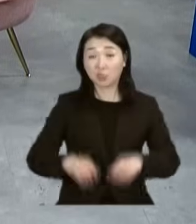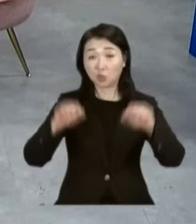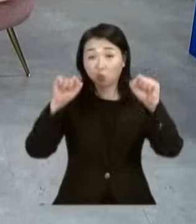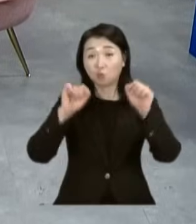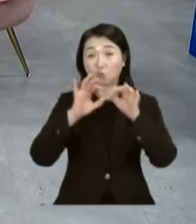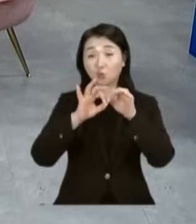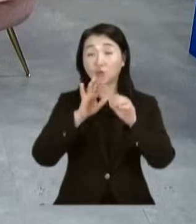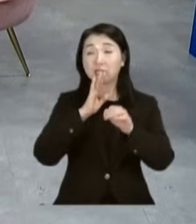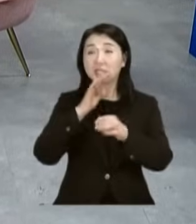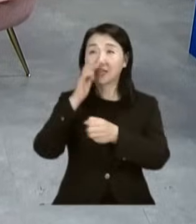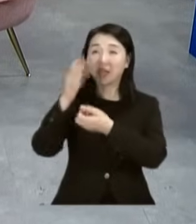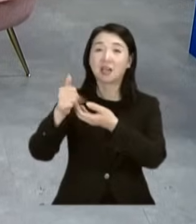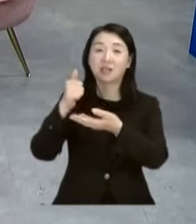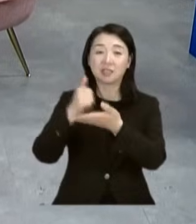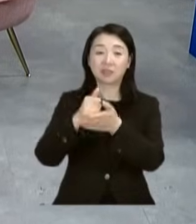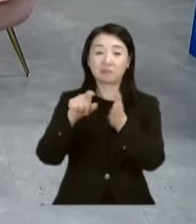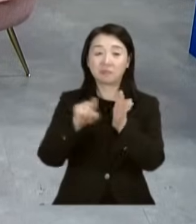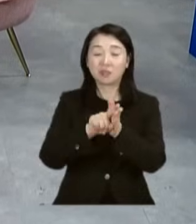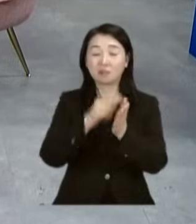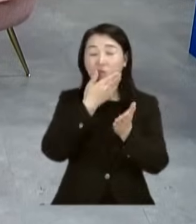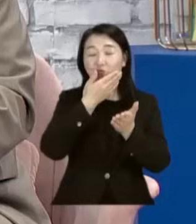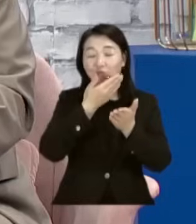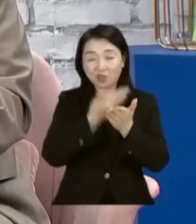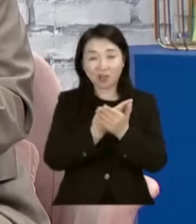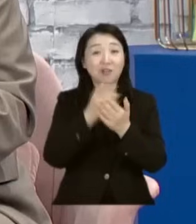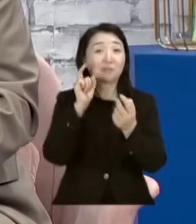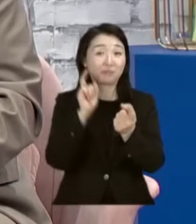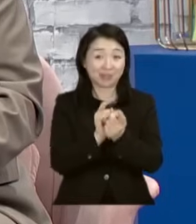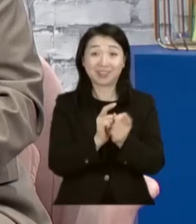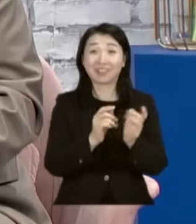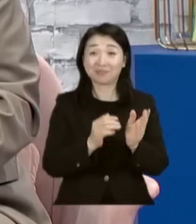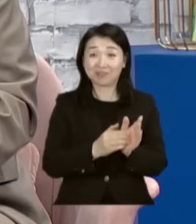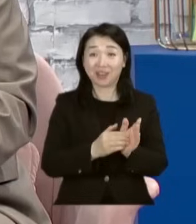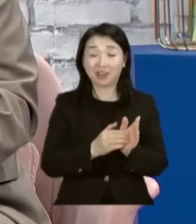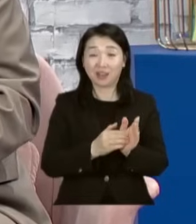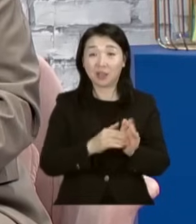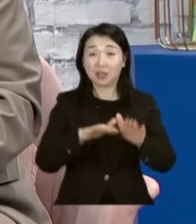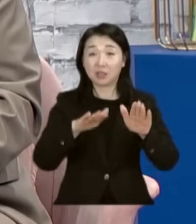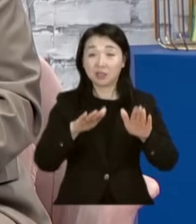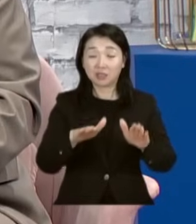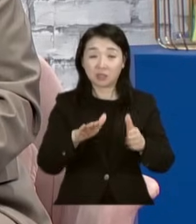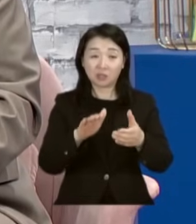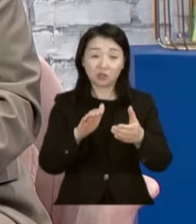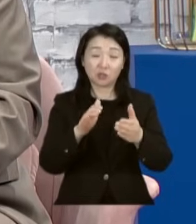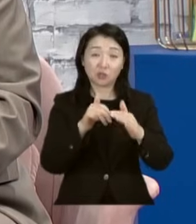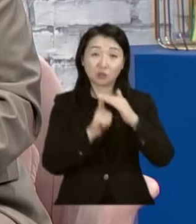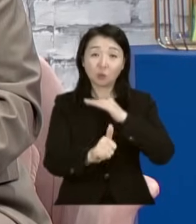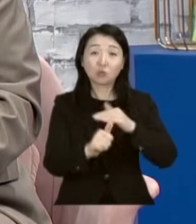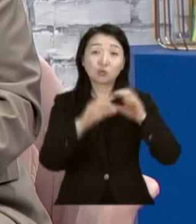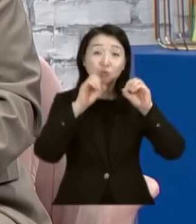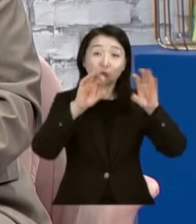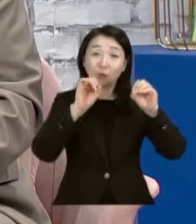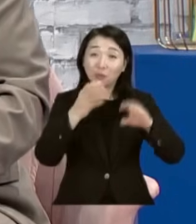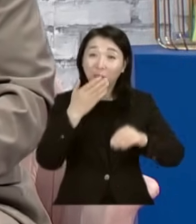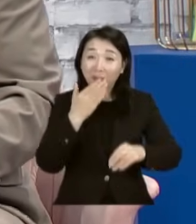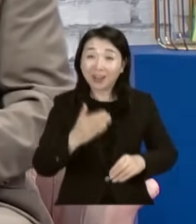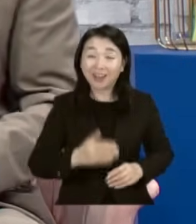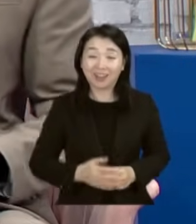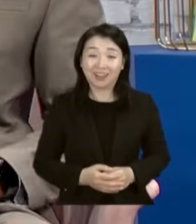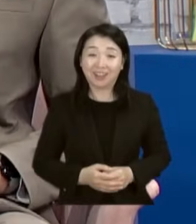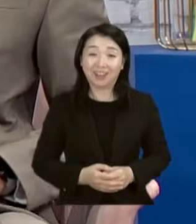유지수를 통해서 이제 참 하나님 이제 신앙의 터닝 포인트도 만나게 되시고 이제는 동료 선수들 전도까지